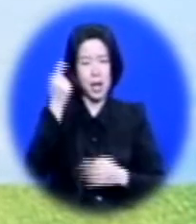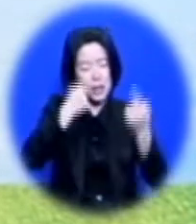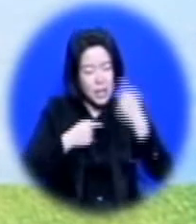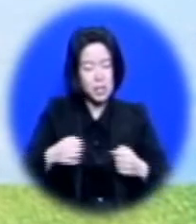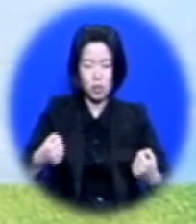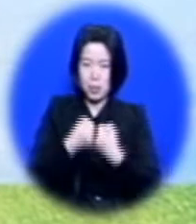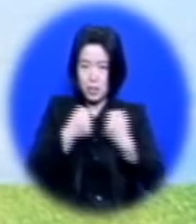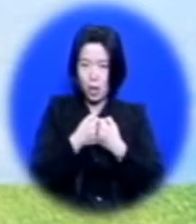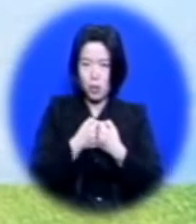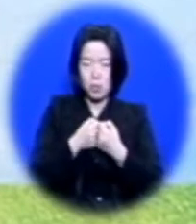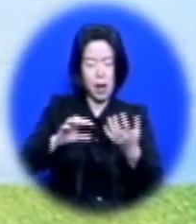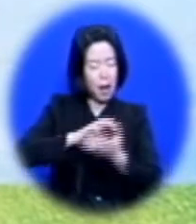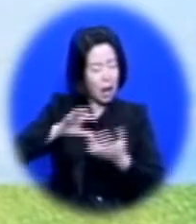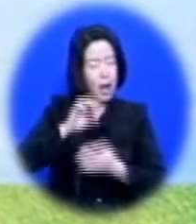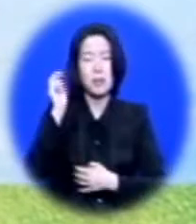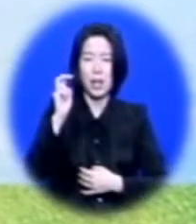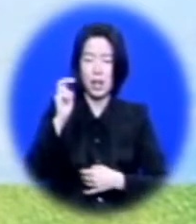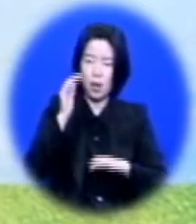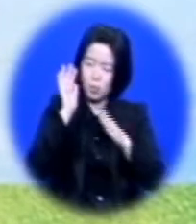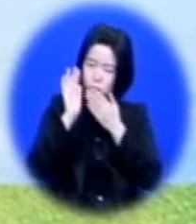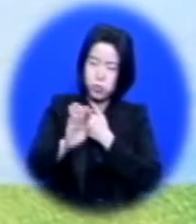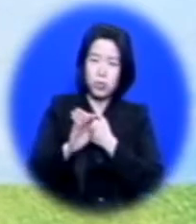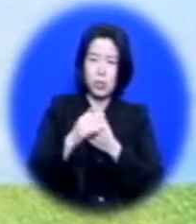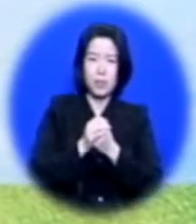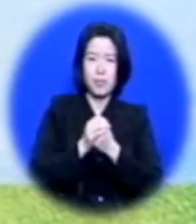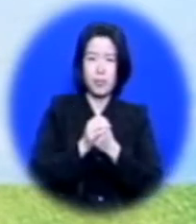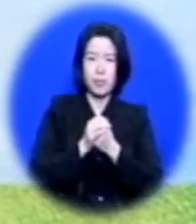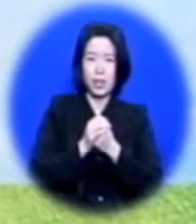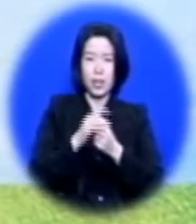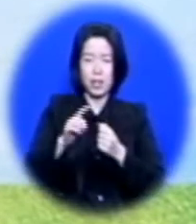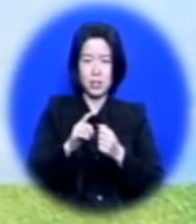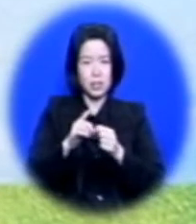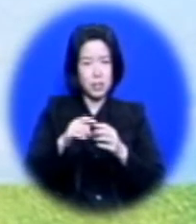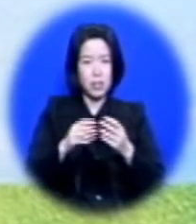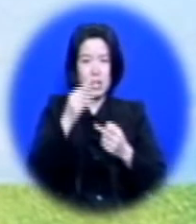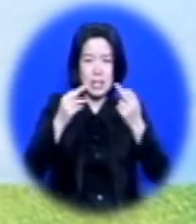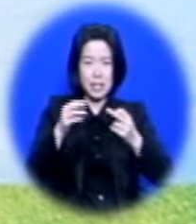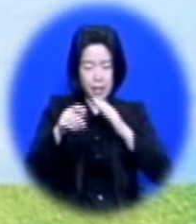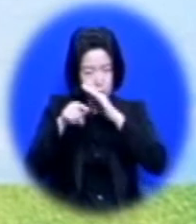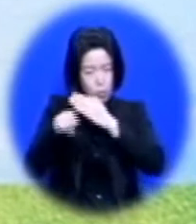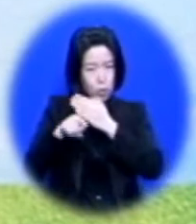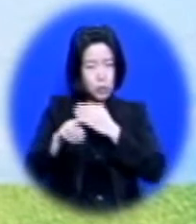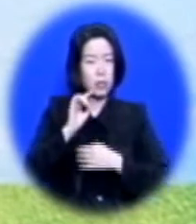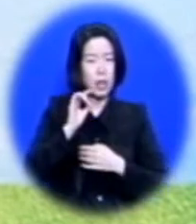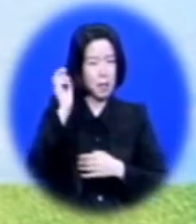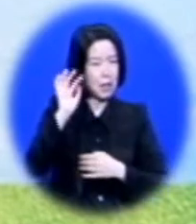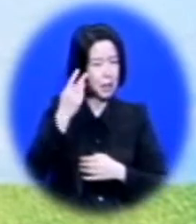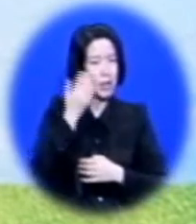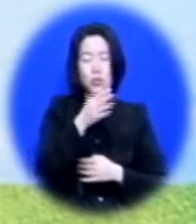싸우고 난리도 아니었고 나중에 결국은 산적 물이 밖에 더 있겠어요 그런데